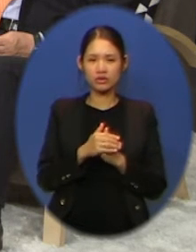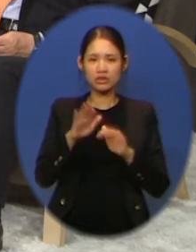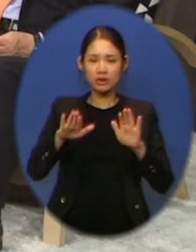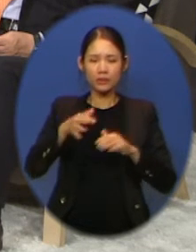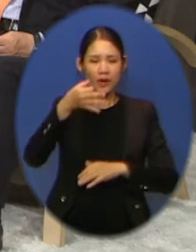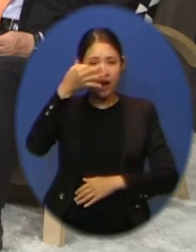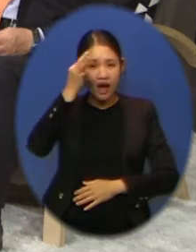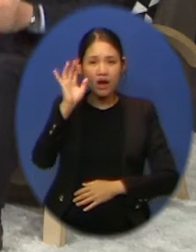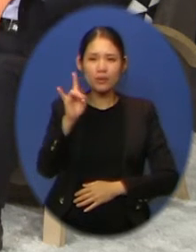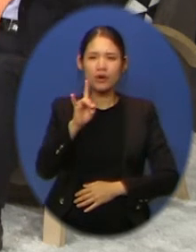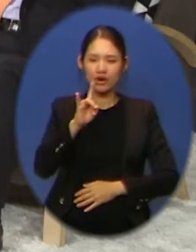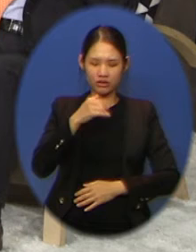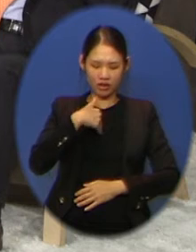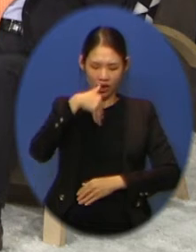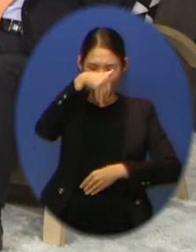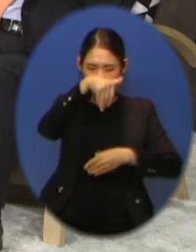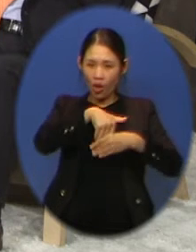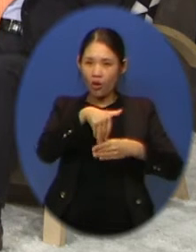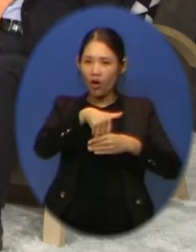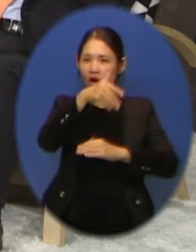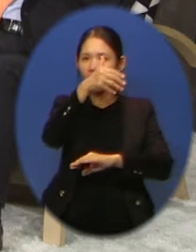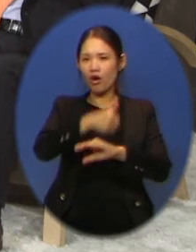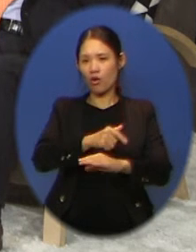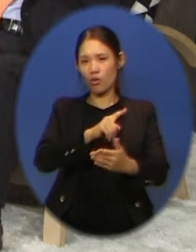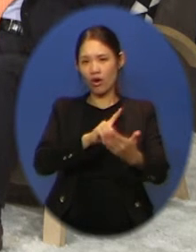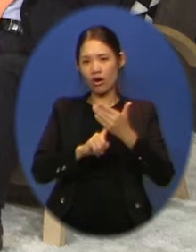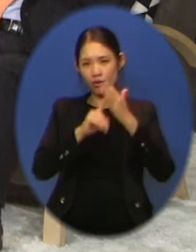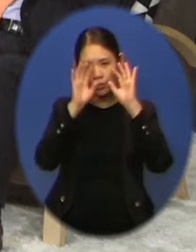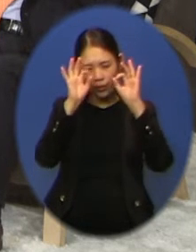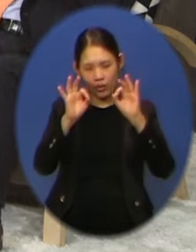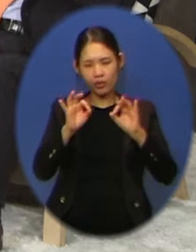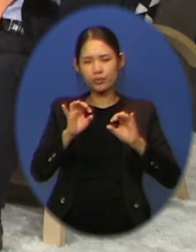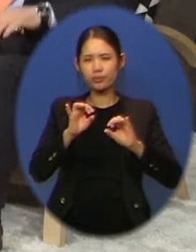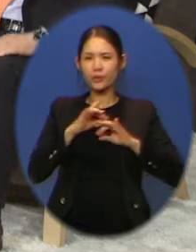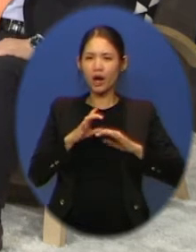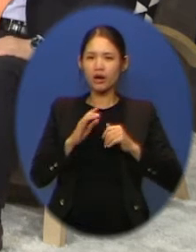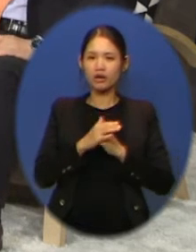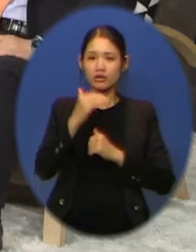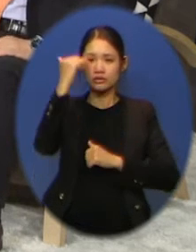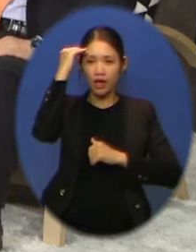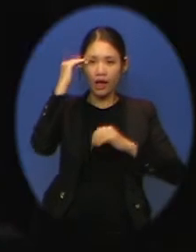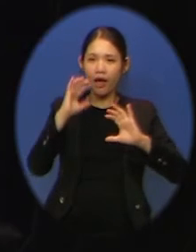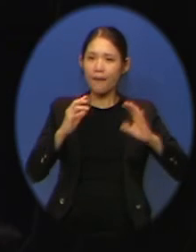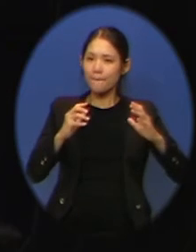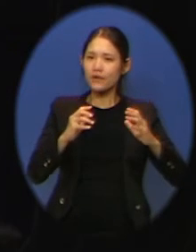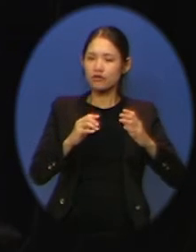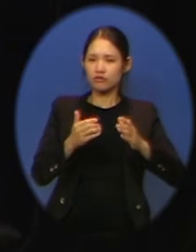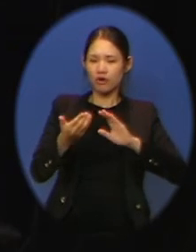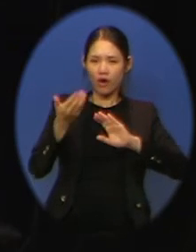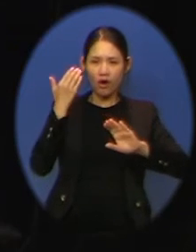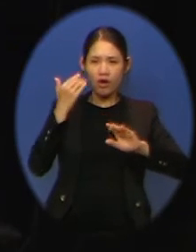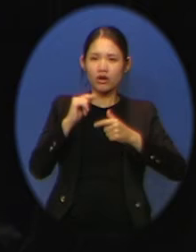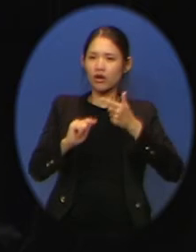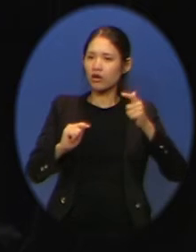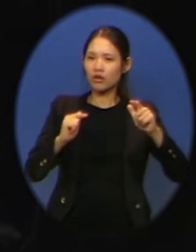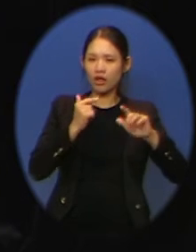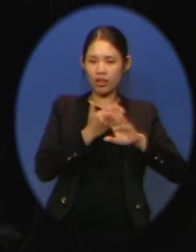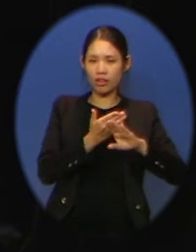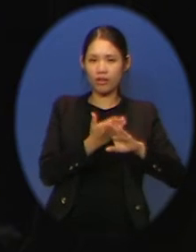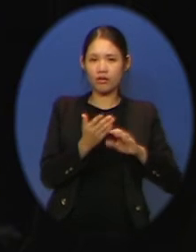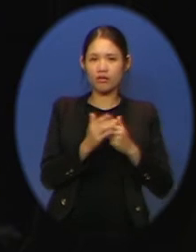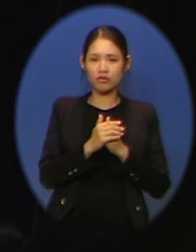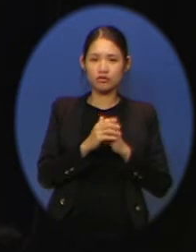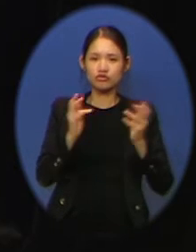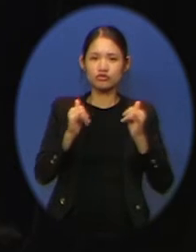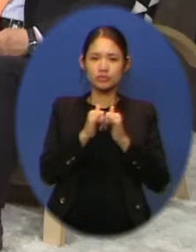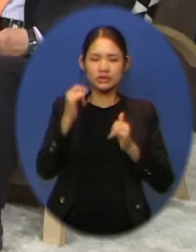보고 놀랐는데 옛날에 대한민국은 다릅니다. 이만큼 국민의 이게 인식도가